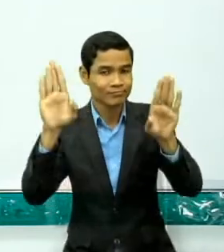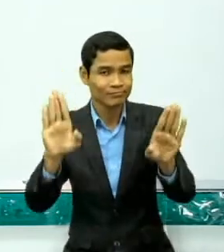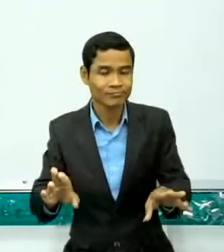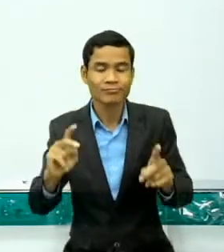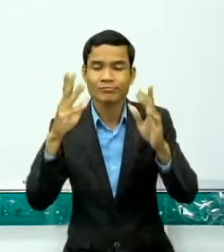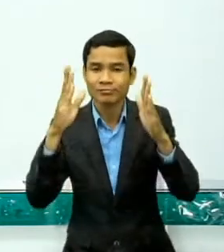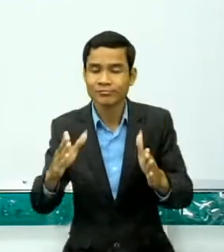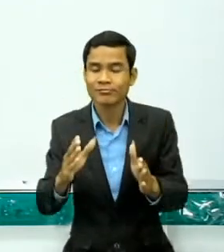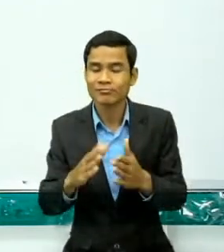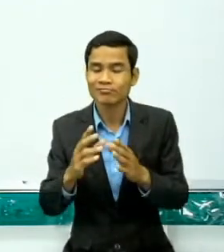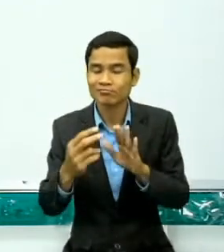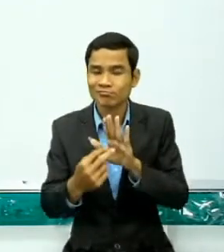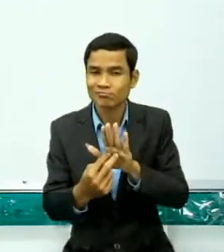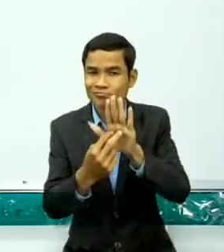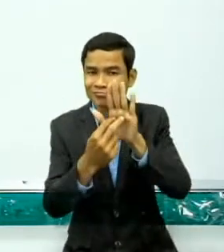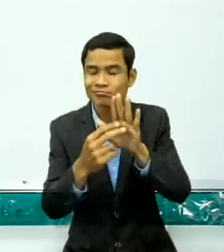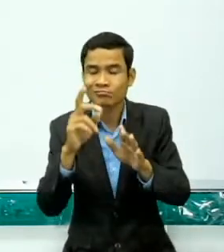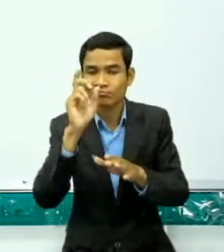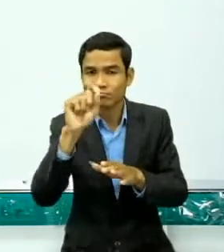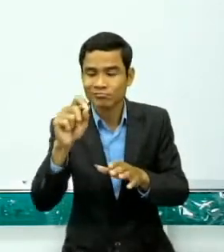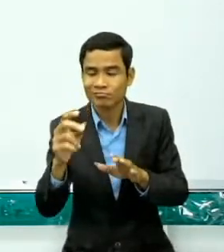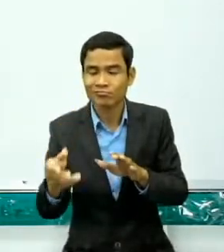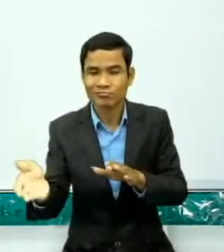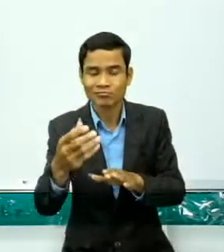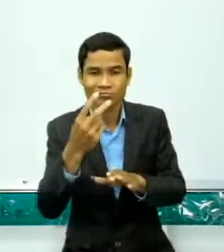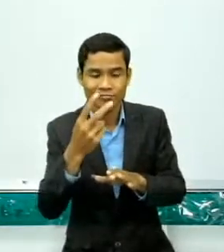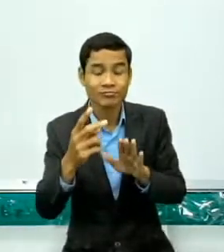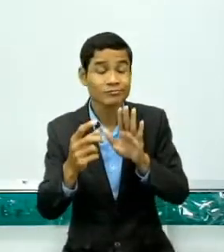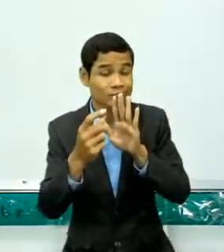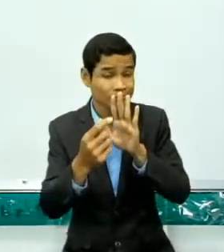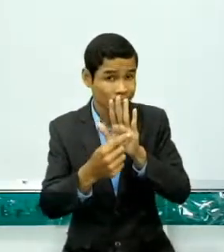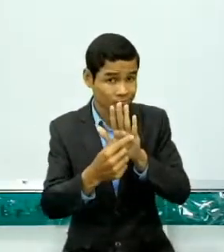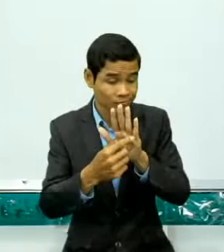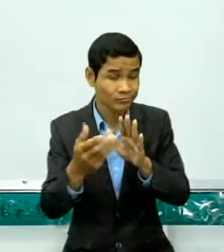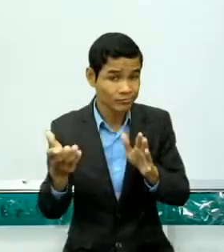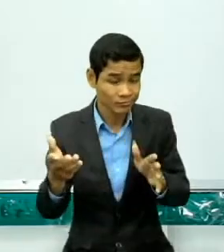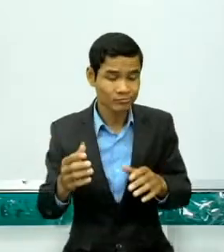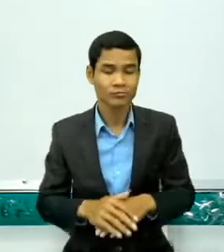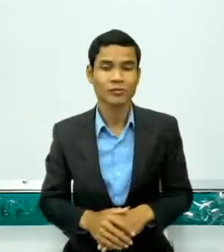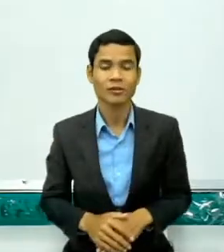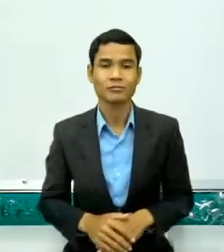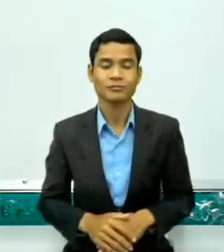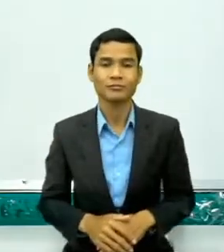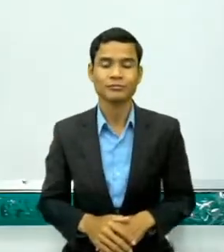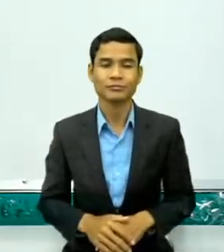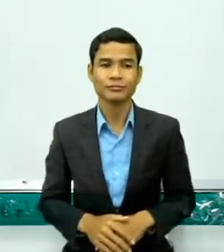ងបង្ហាញរូបរាងសូអឺដល់កូនណាចាកូនចាំមើលទាំងអស់គ្នា